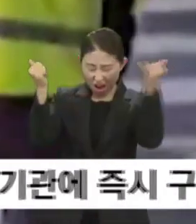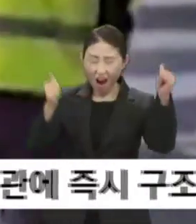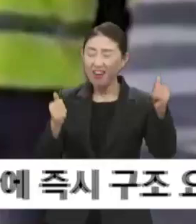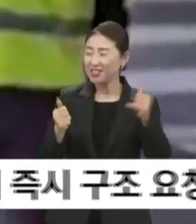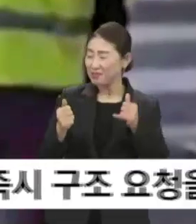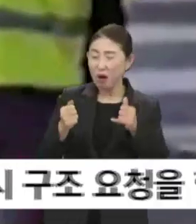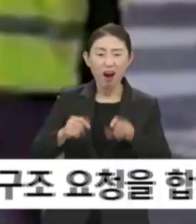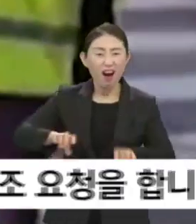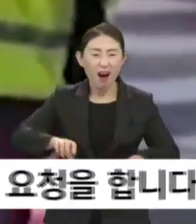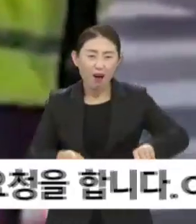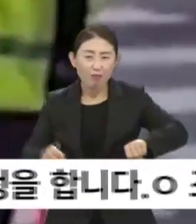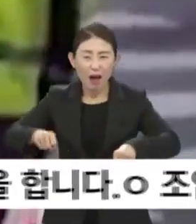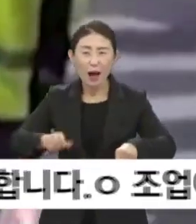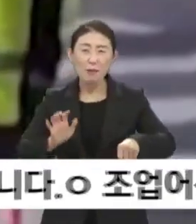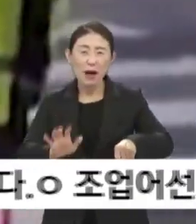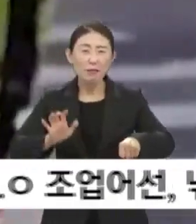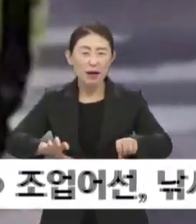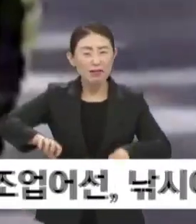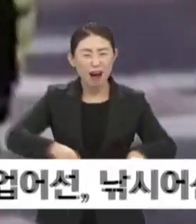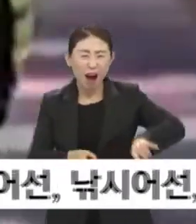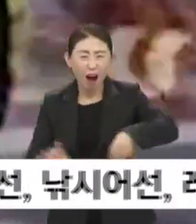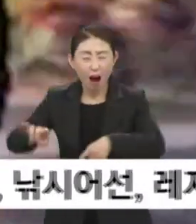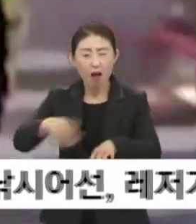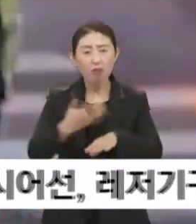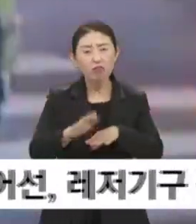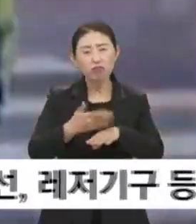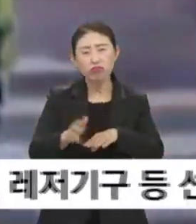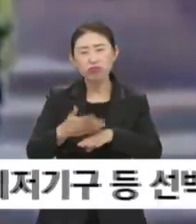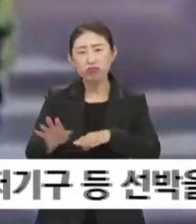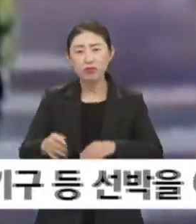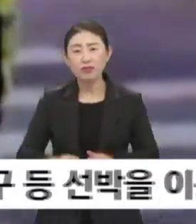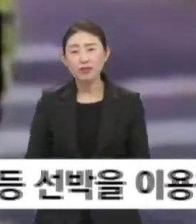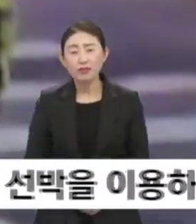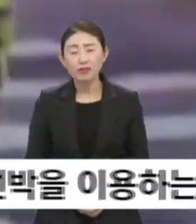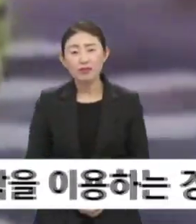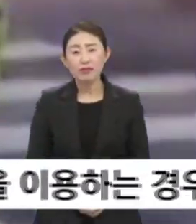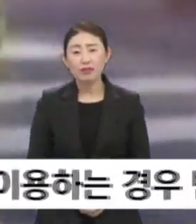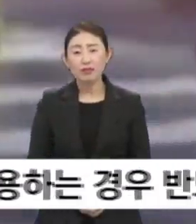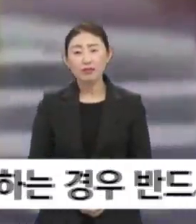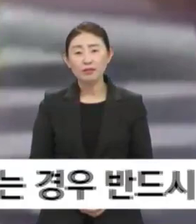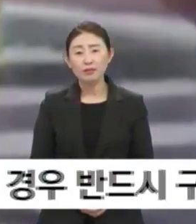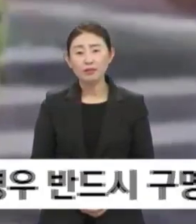듯 연신 경적을 울리며 난폭운전을 이어갑니다.